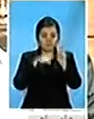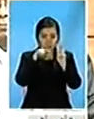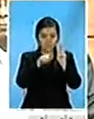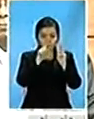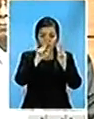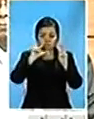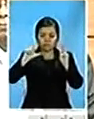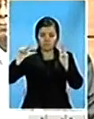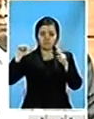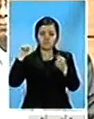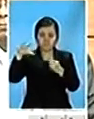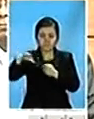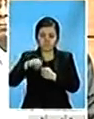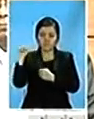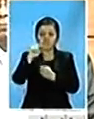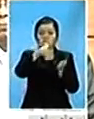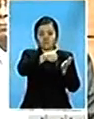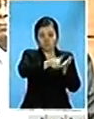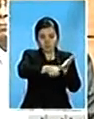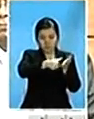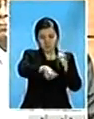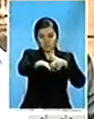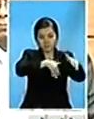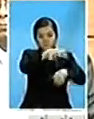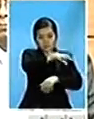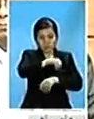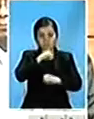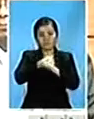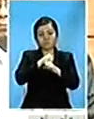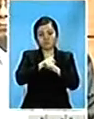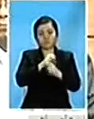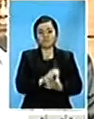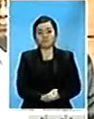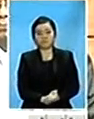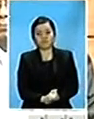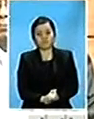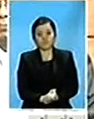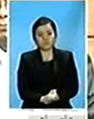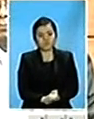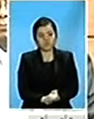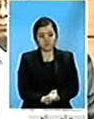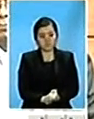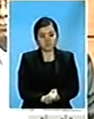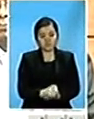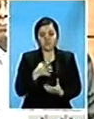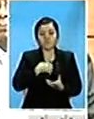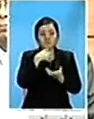วนเงินภาษีที่เป็นภาระของพี่น้องประชาชนต้องขอเรียนนะครับว่า